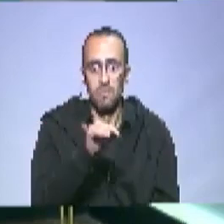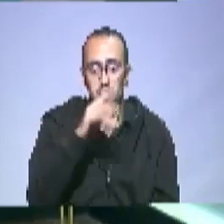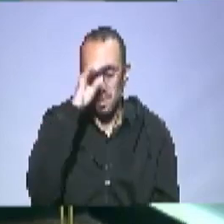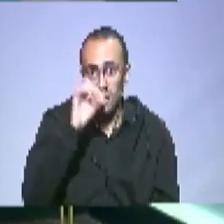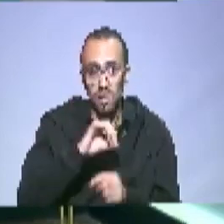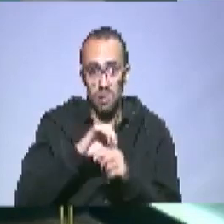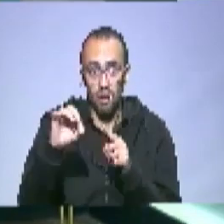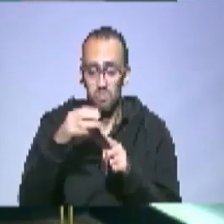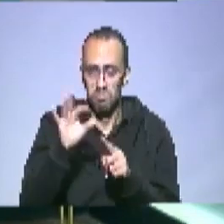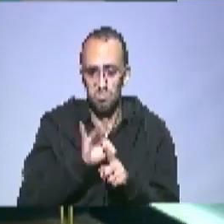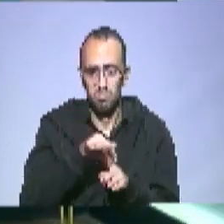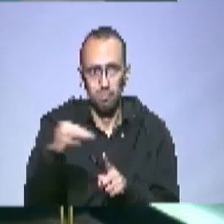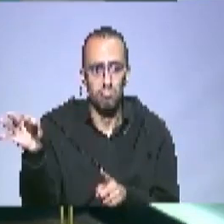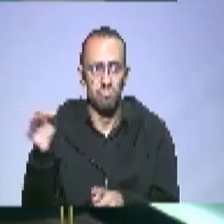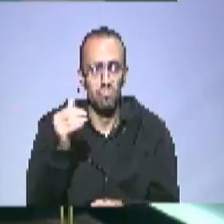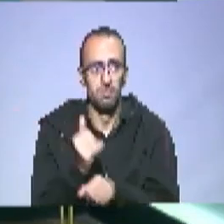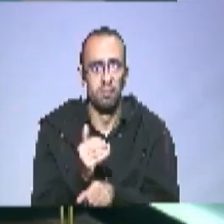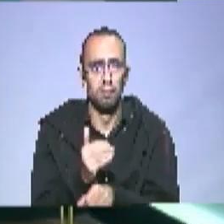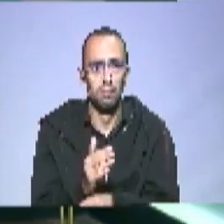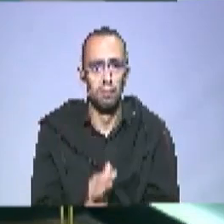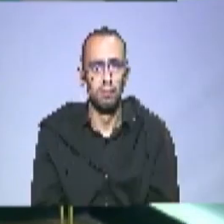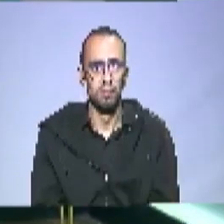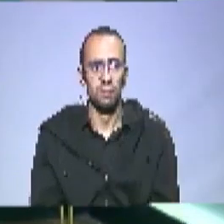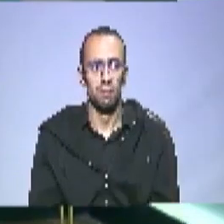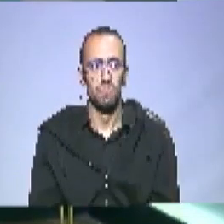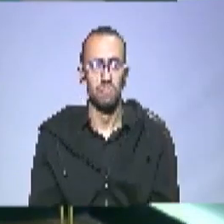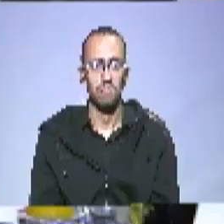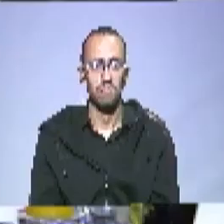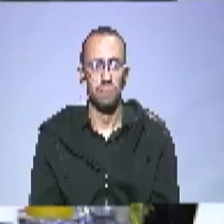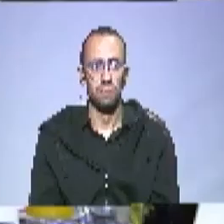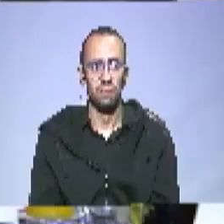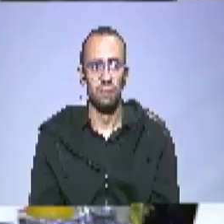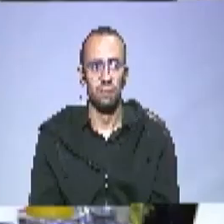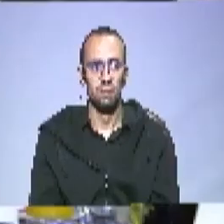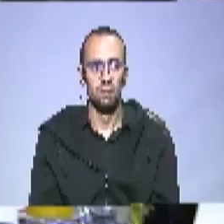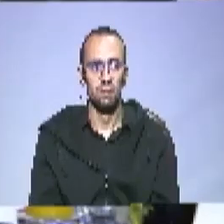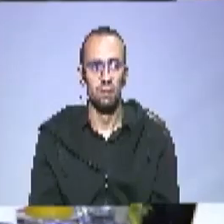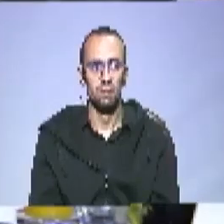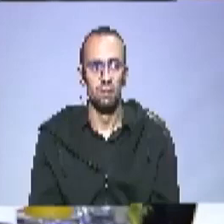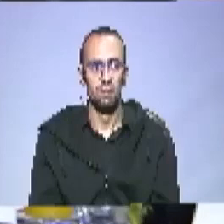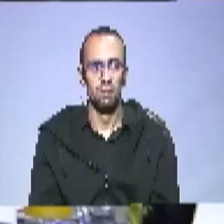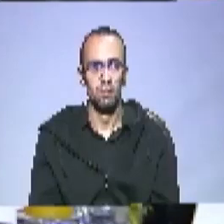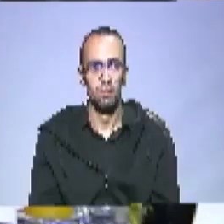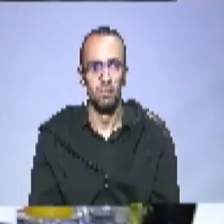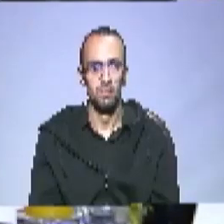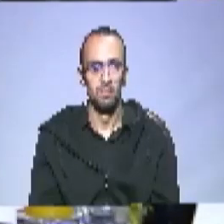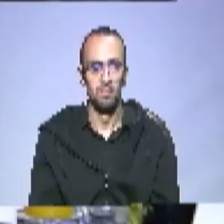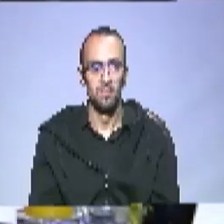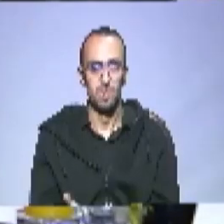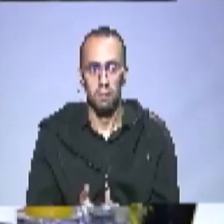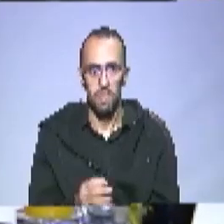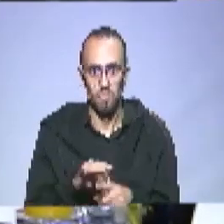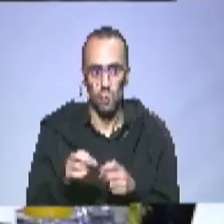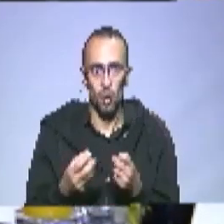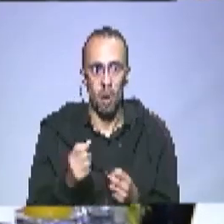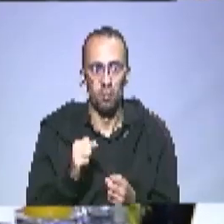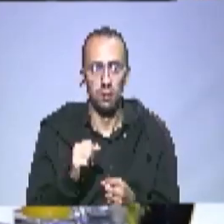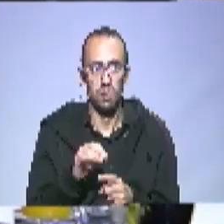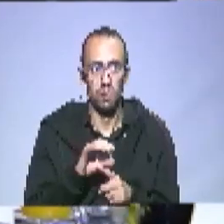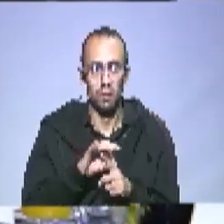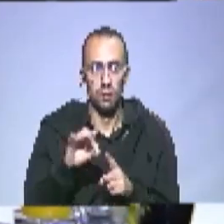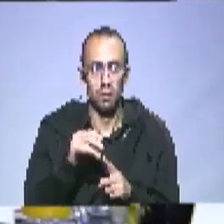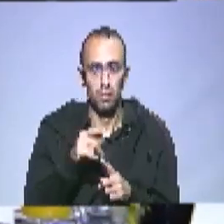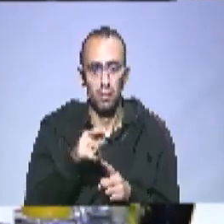ايش يعني، هي لو اتحرقت خالص اهي هشيل لك الطبقة دي، هتبقى 10 على 10 هنشيلها لان احنا كنا معلين النار.